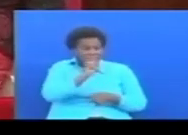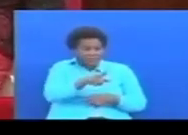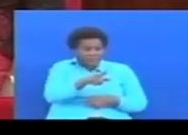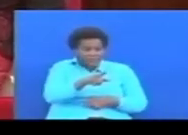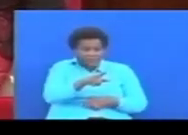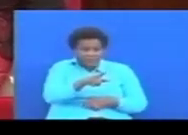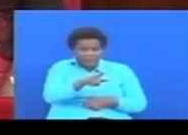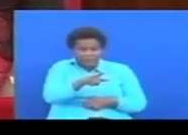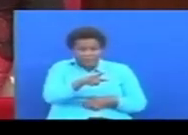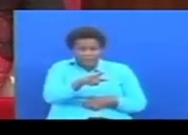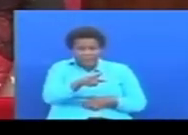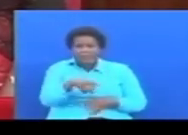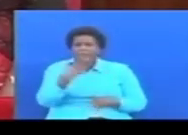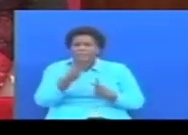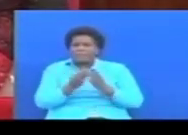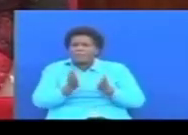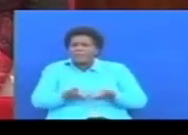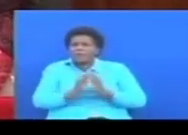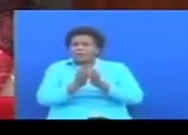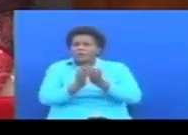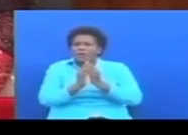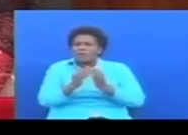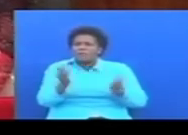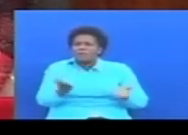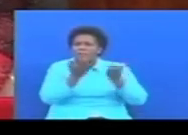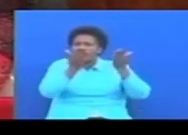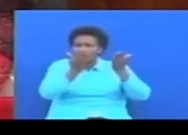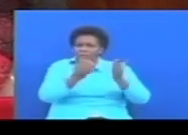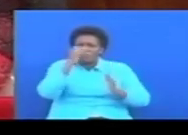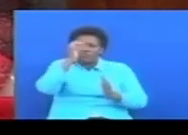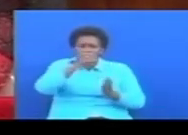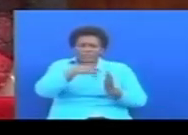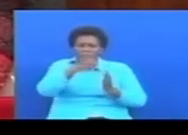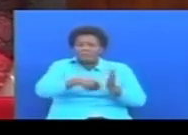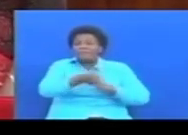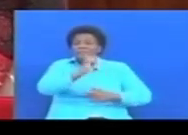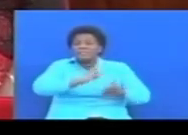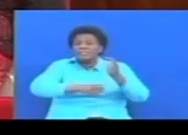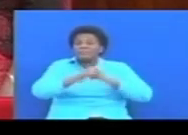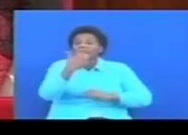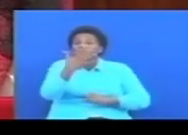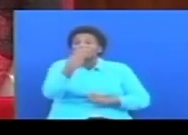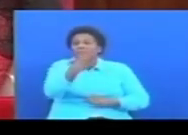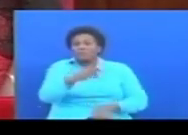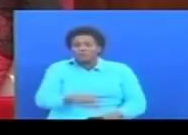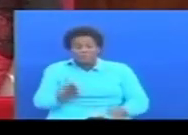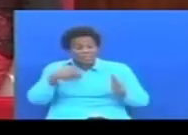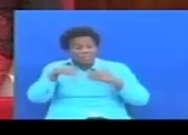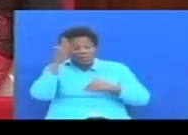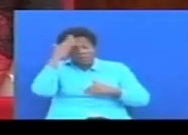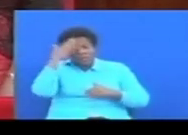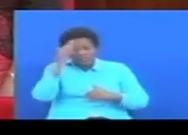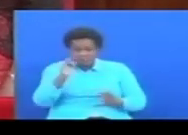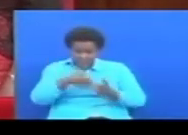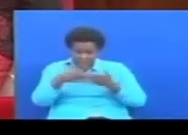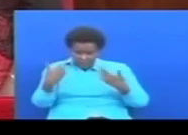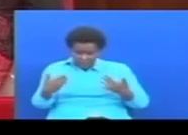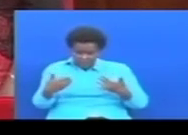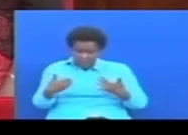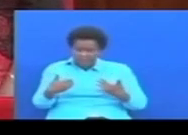na wadau wa maendeleo walichimba visima 53. Ninaomba kujua ni visima